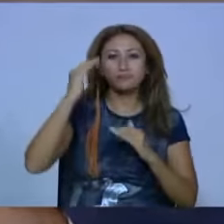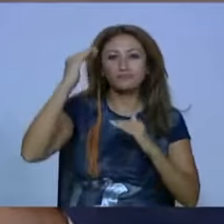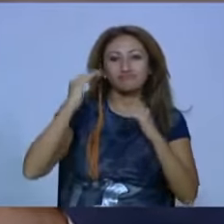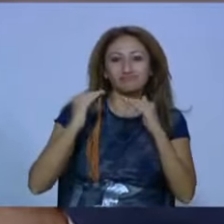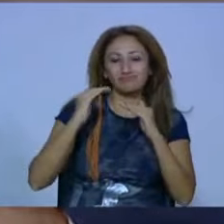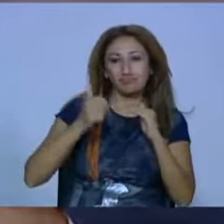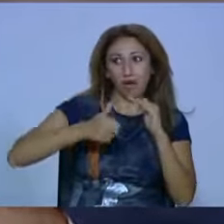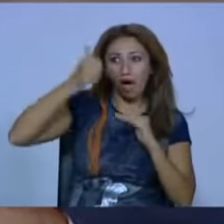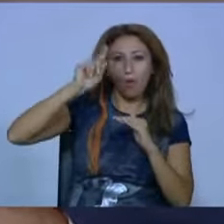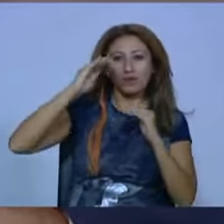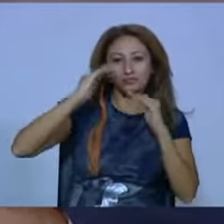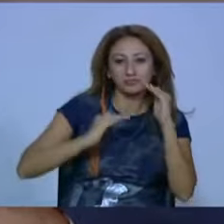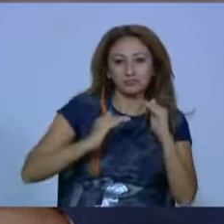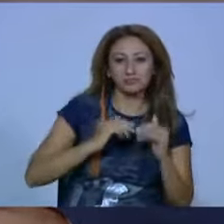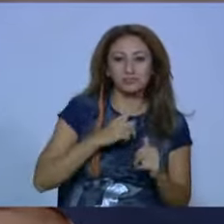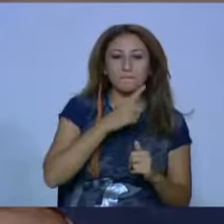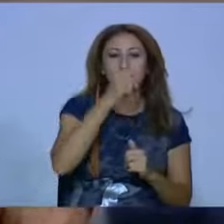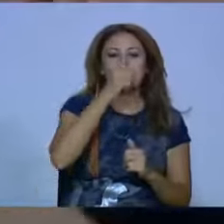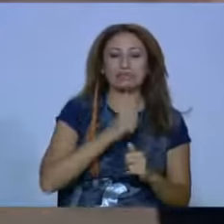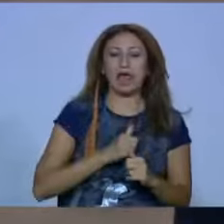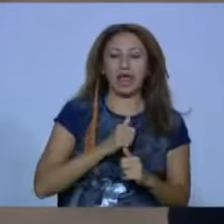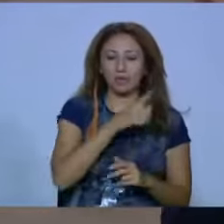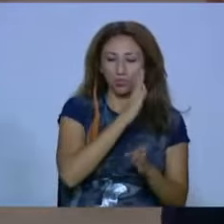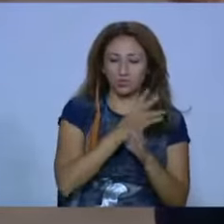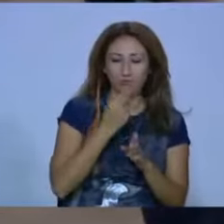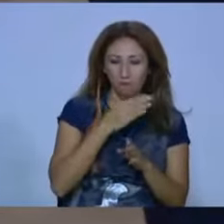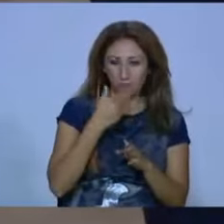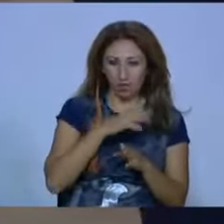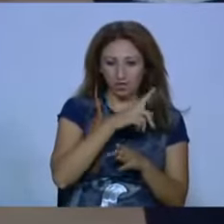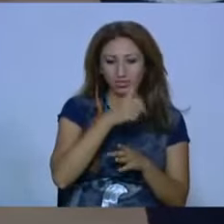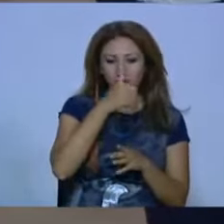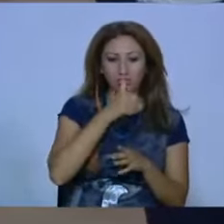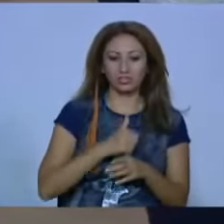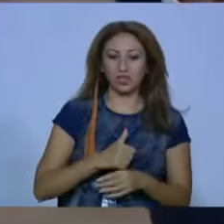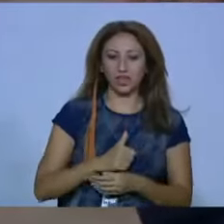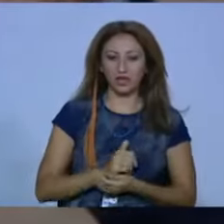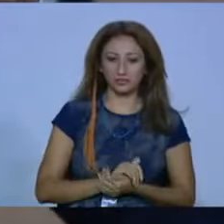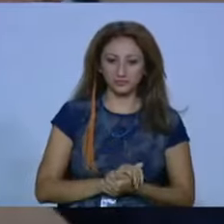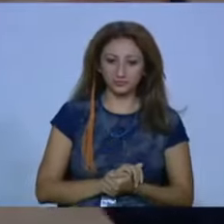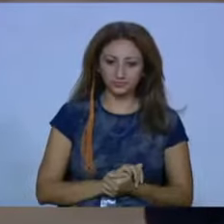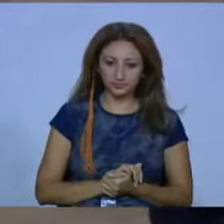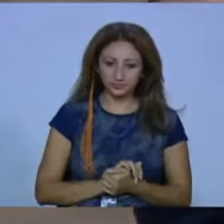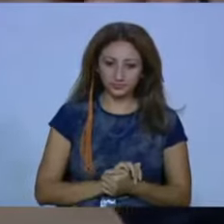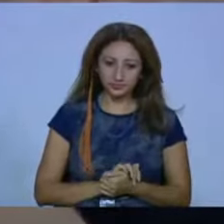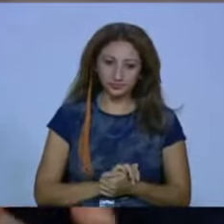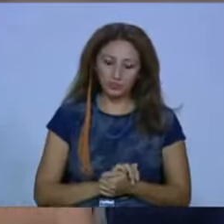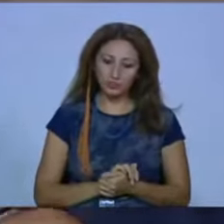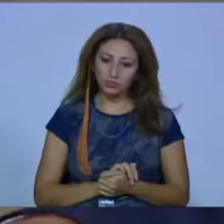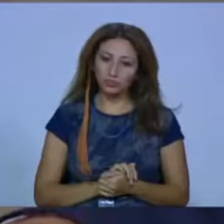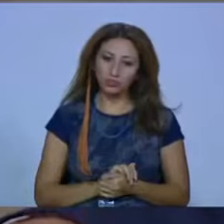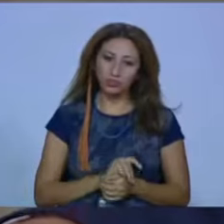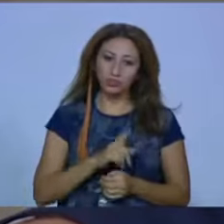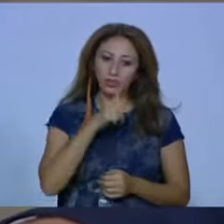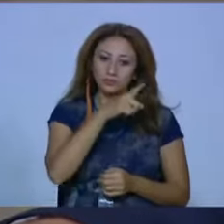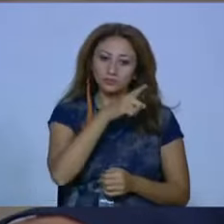توزيع. فعلاء كان متضايق يعني الفترة دي. ويمكن احنا عندنا عامل مشترك كمان، هو في